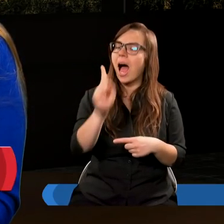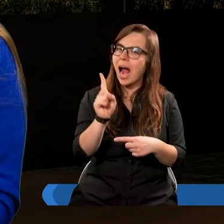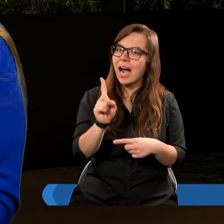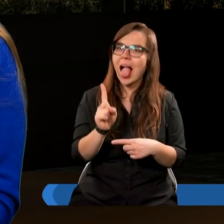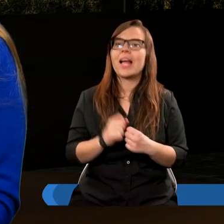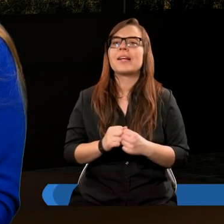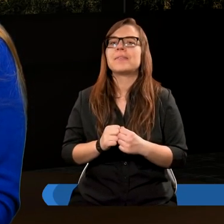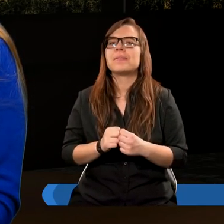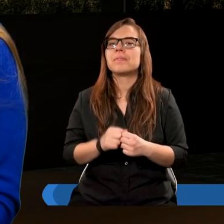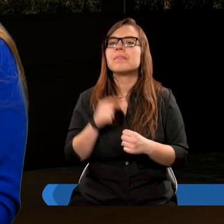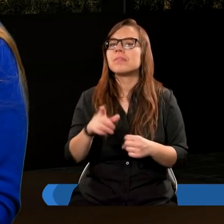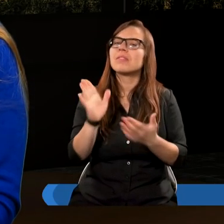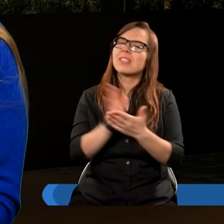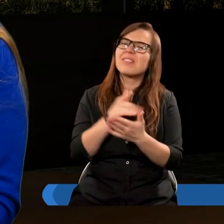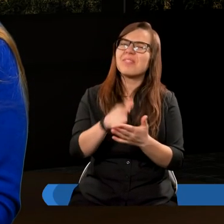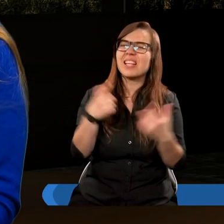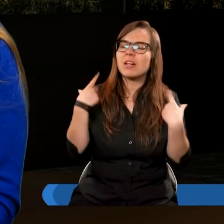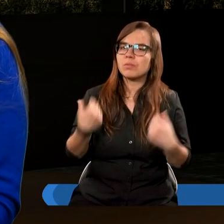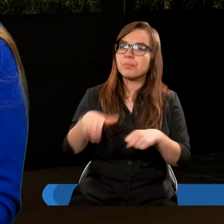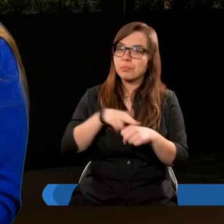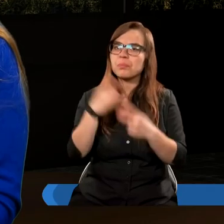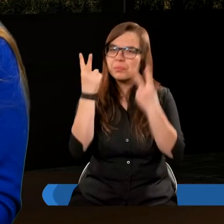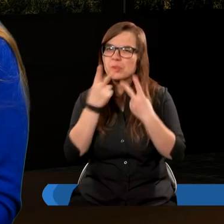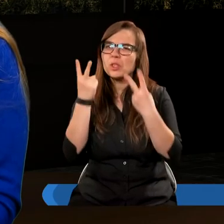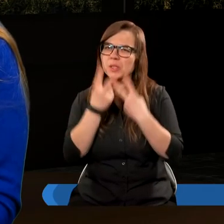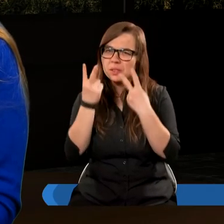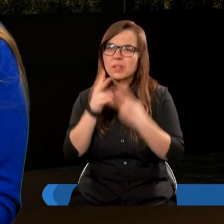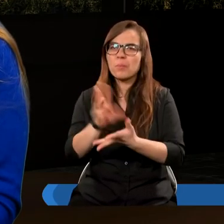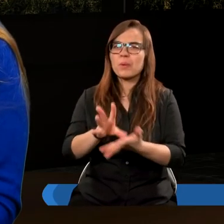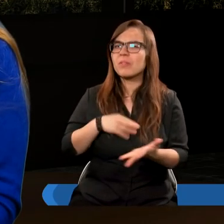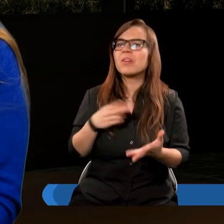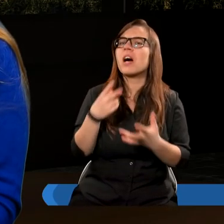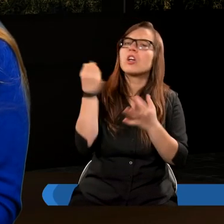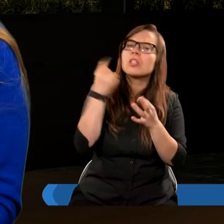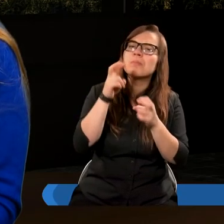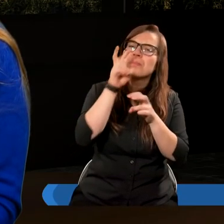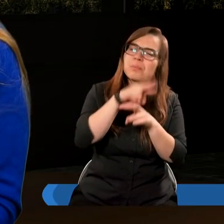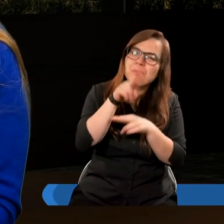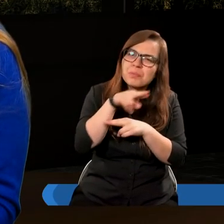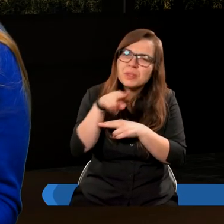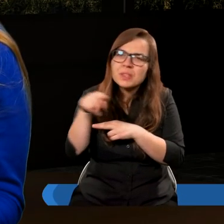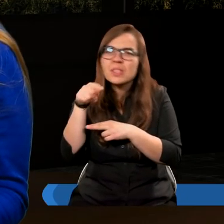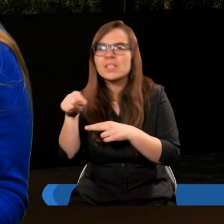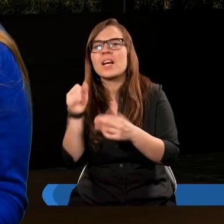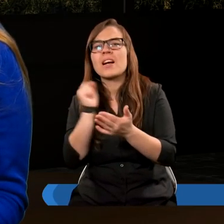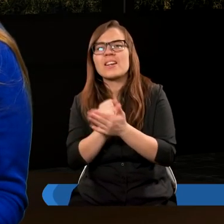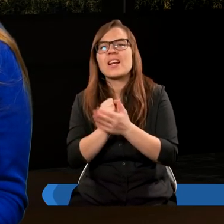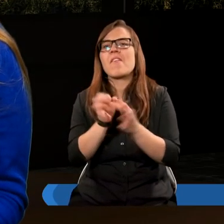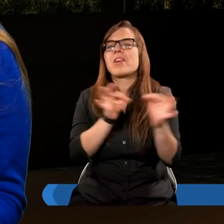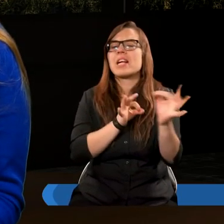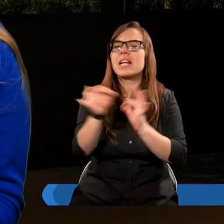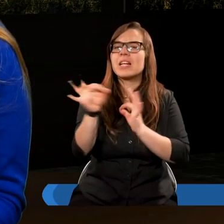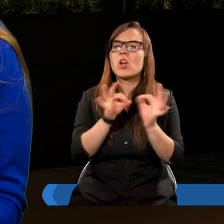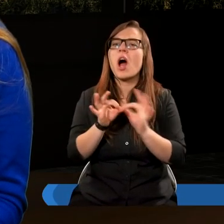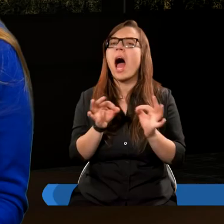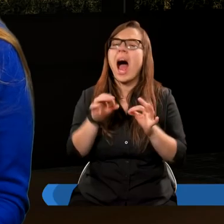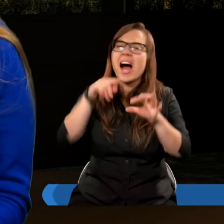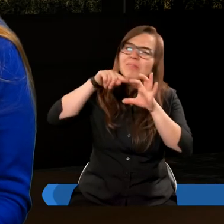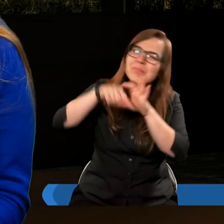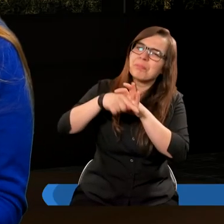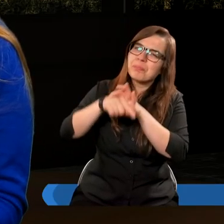ale myślę, że ta osoba, która czytała Biblię, nie przyjrzała się tej historii aż tak